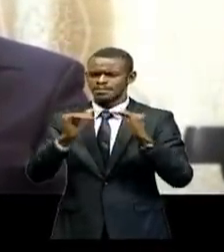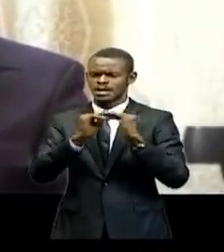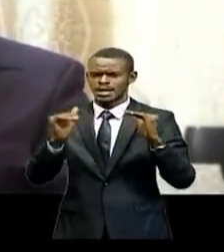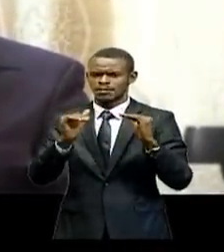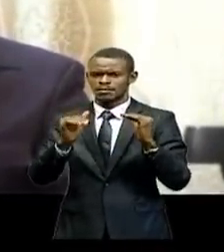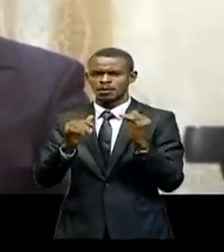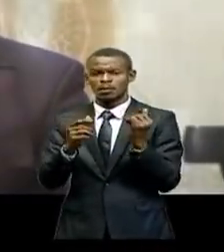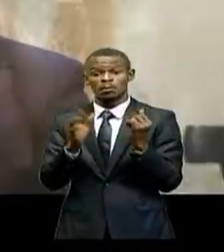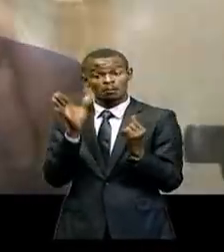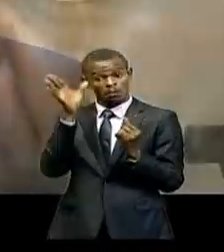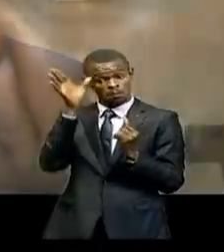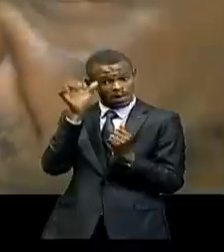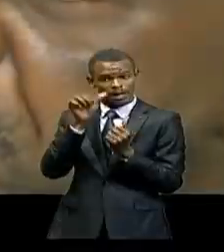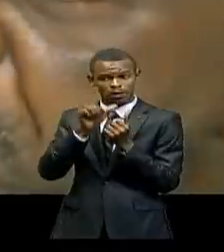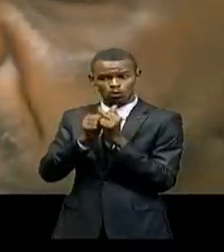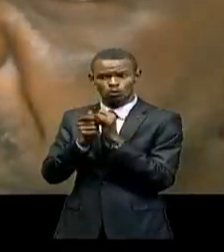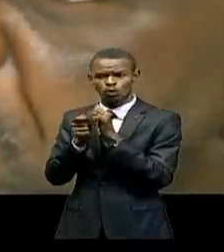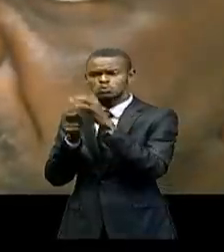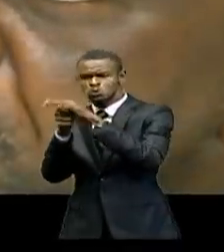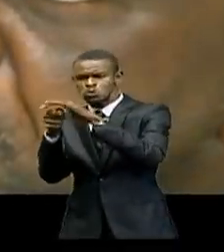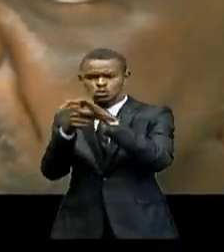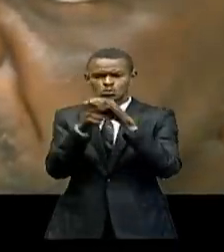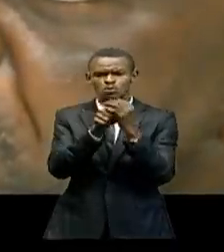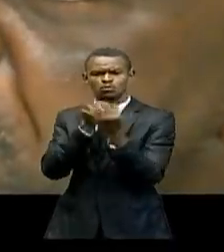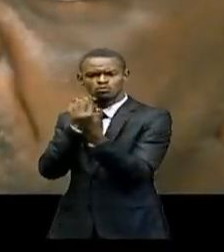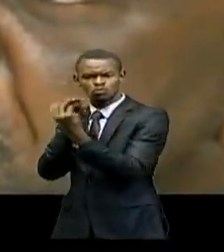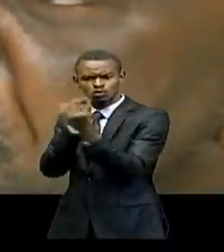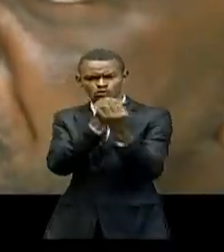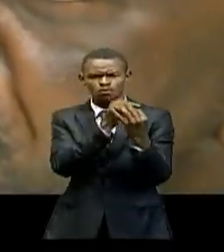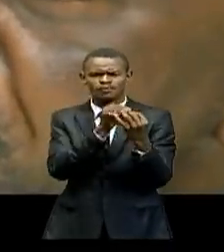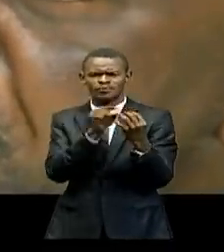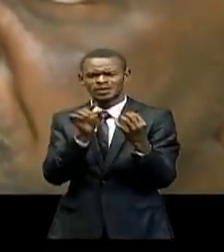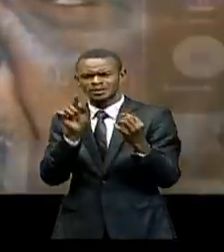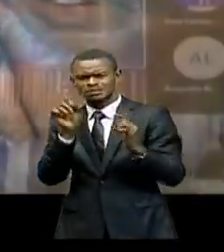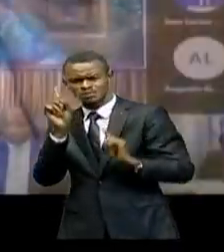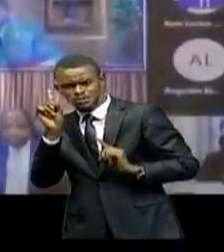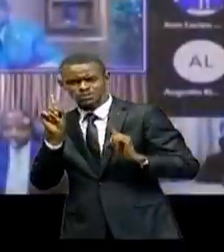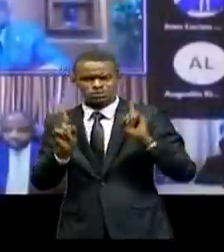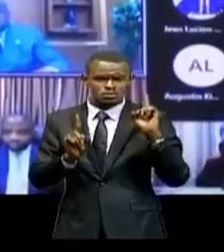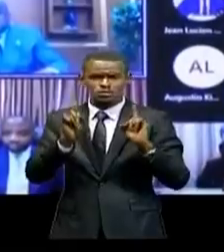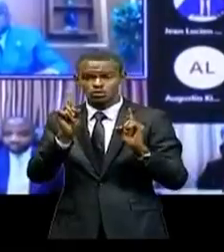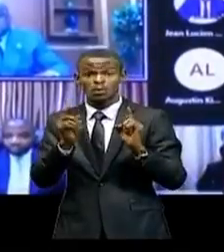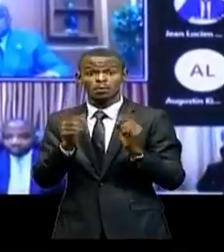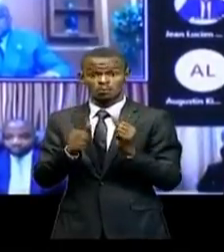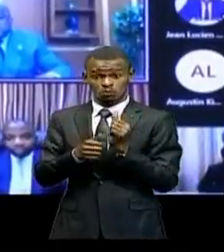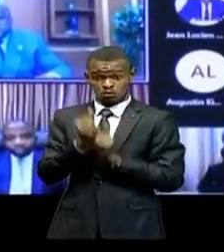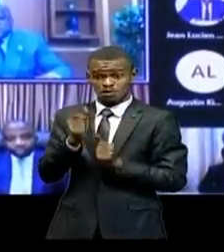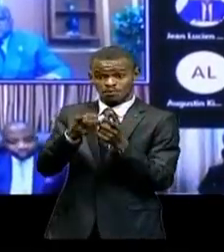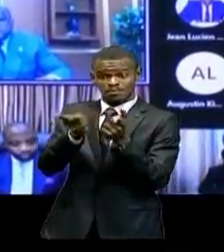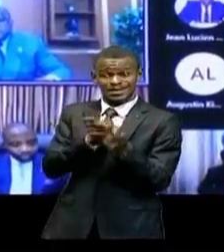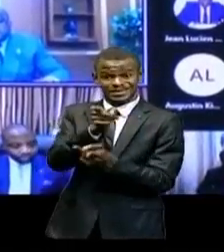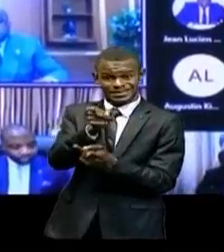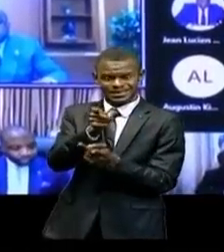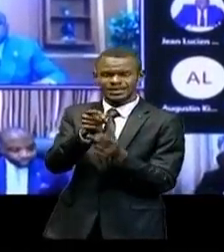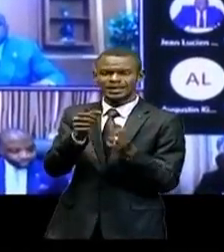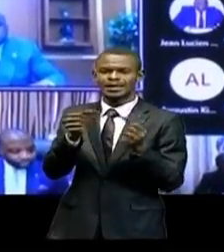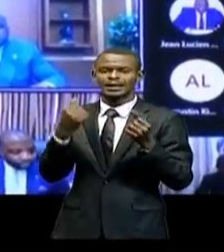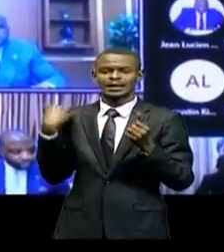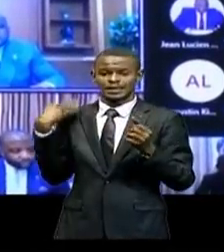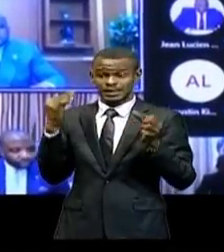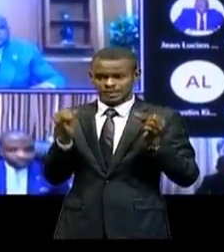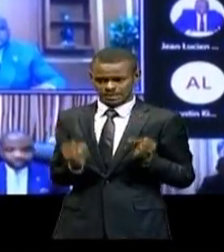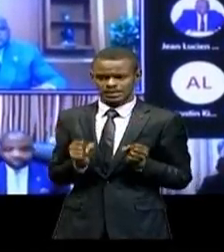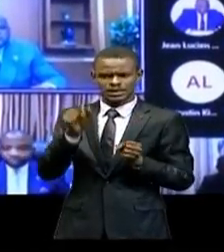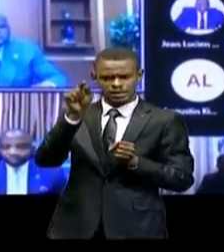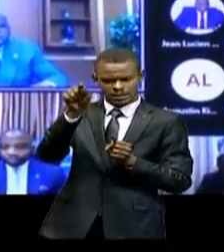enregistrés dans certaines parties du pays, principalement où se poursuivent les opérations militaires dans le cadre de l'état de siège. Dans